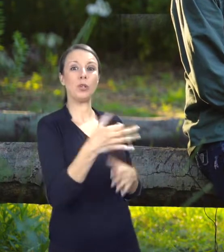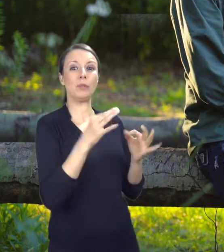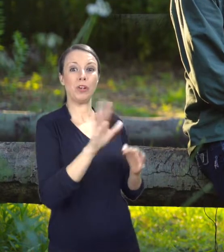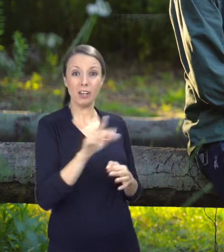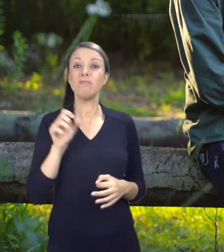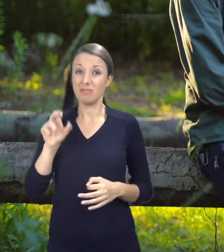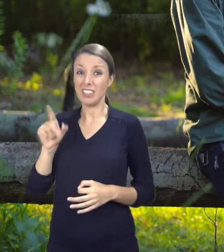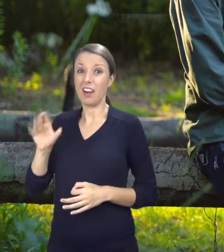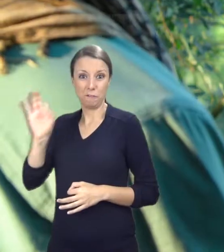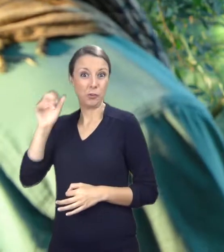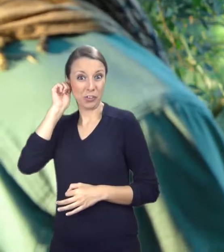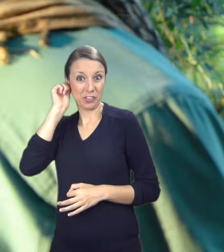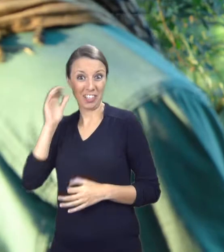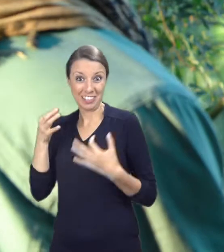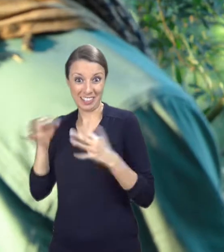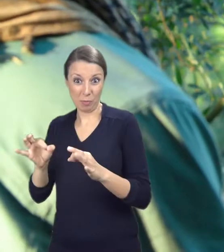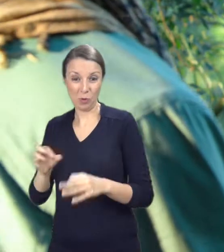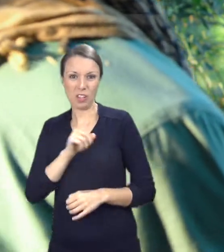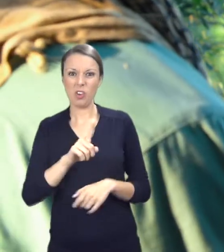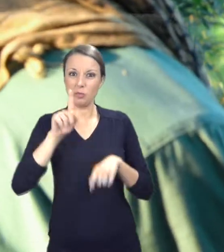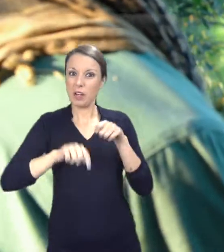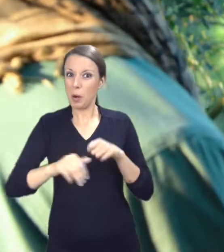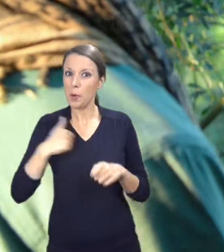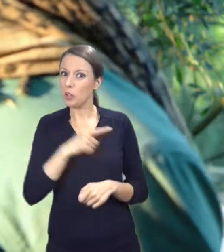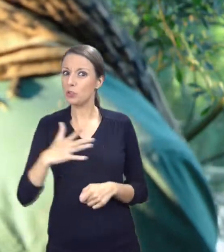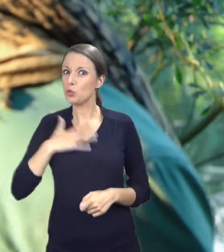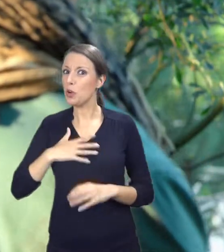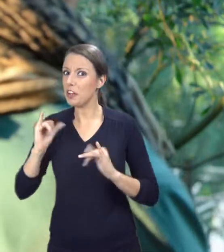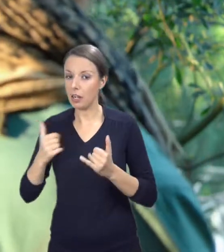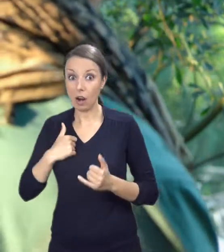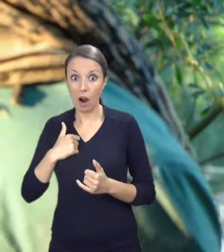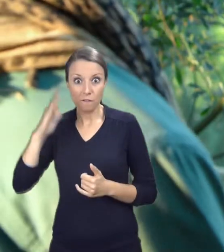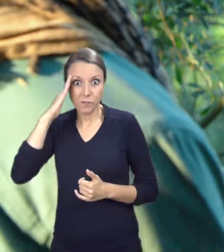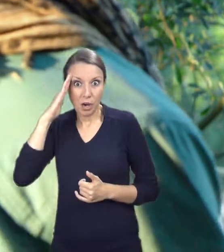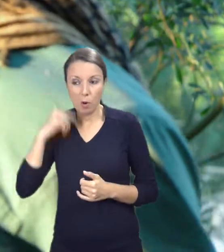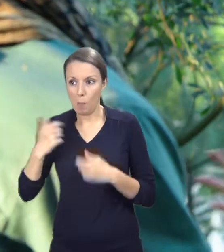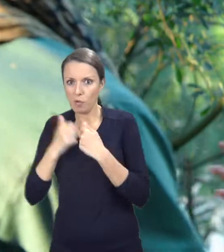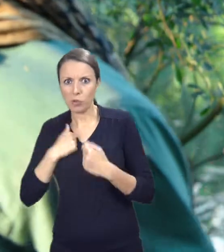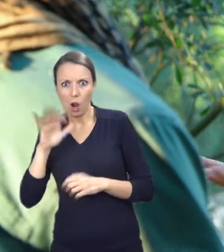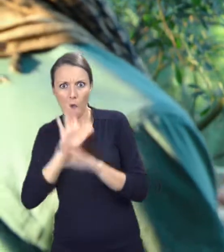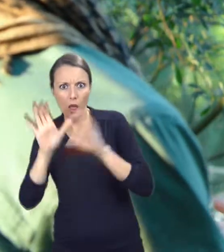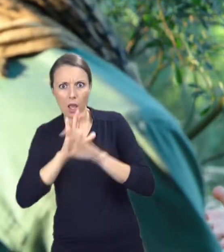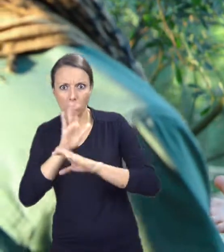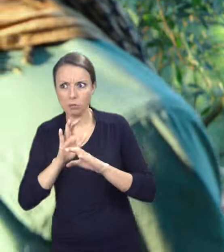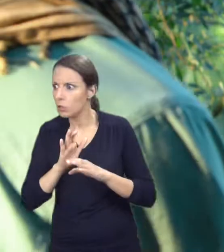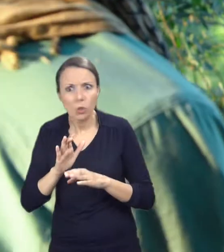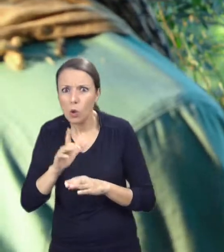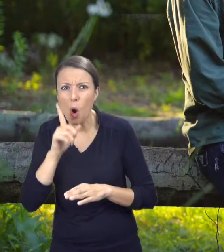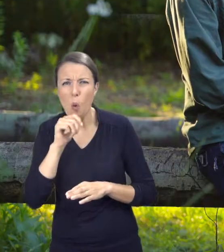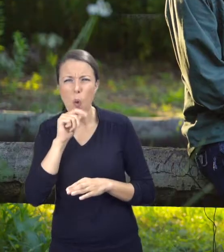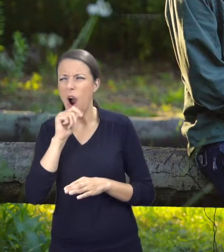Tak to wyglądało, to był test, jak się czułeś, jak się sprawdziłeś, znaczy ja wiem z boku, bo ja po prostu przecierałam oczy z niedowierzania, wow, w ogóle jak on to wszystko ogarnia,